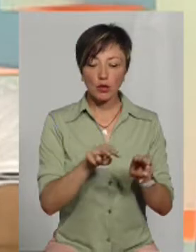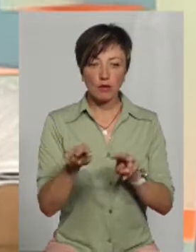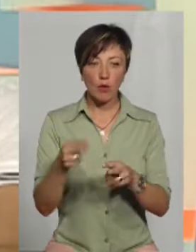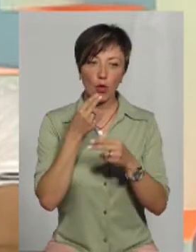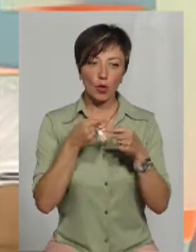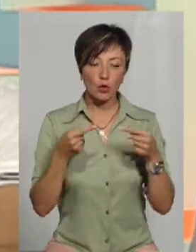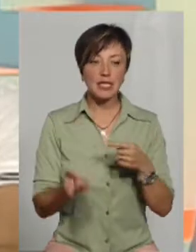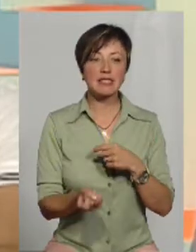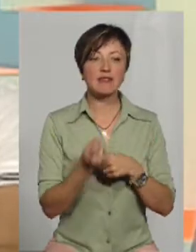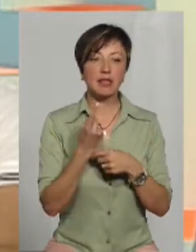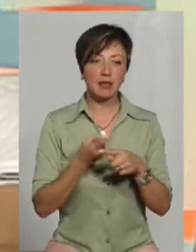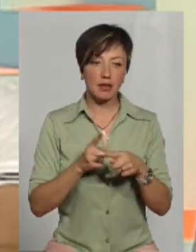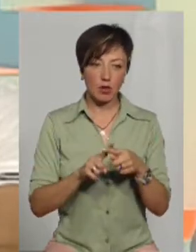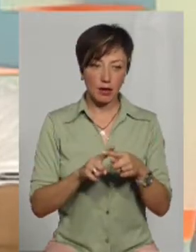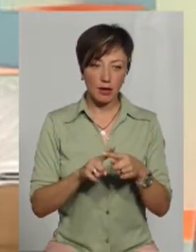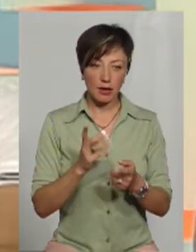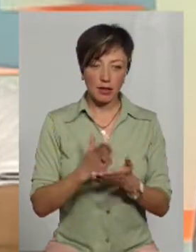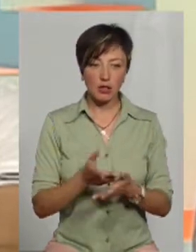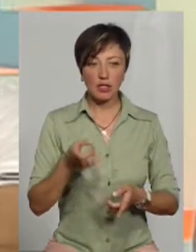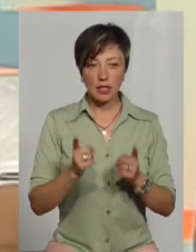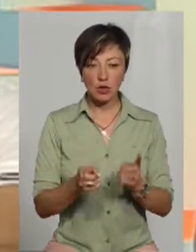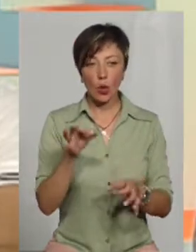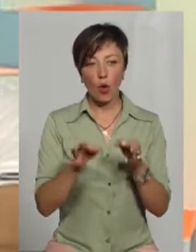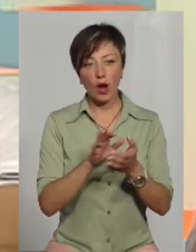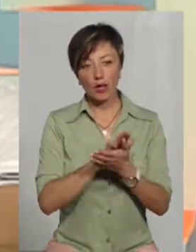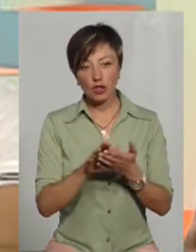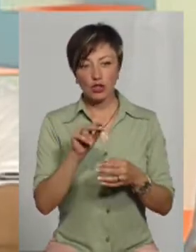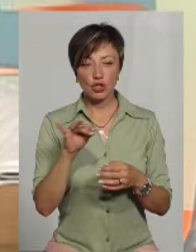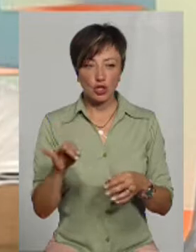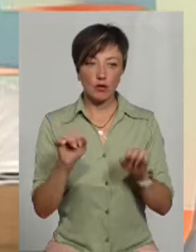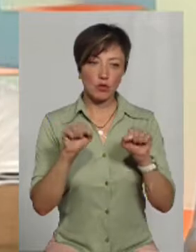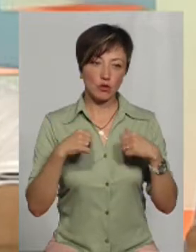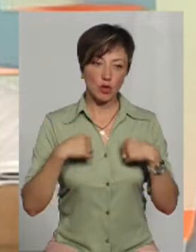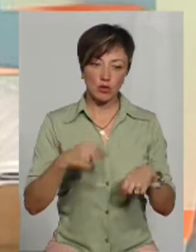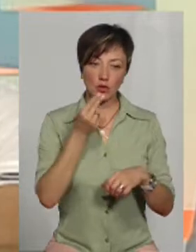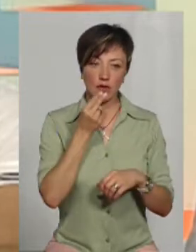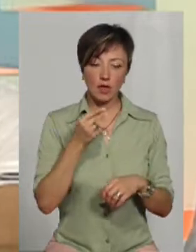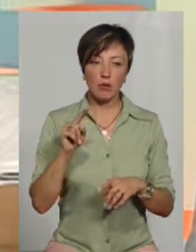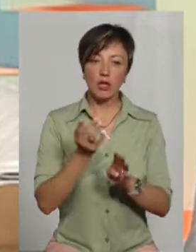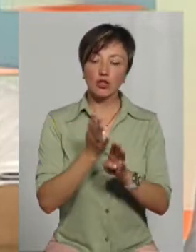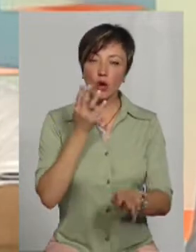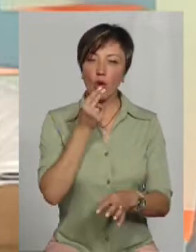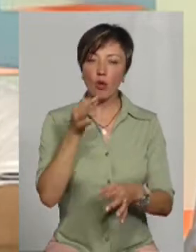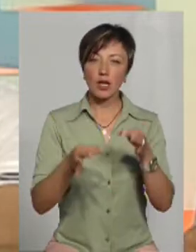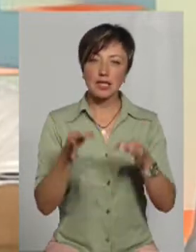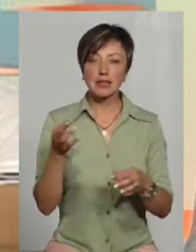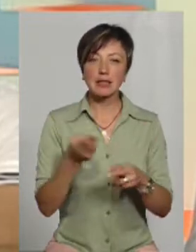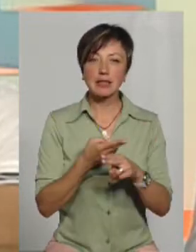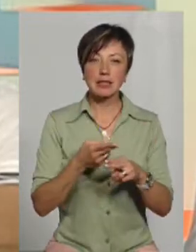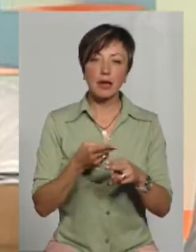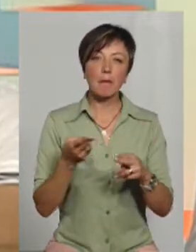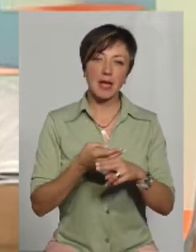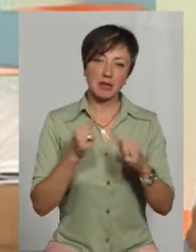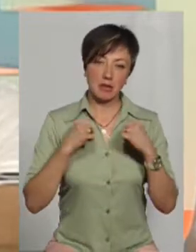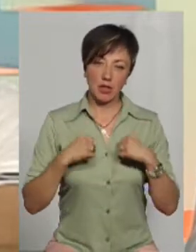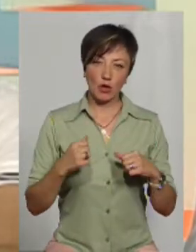прослідкувати продукцію, звідки вона йде, чи вона дійсно органічна, чи її безпечно споживати. В першу чергу, органічна продукція – це безпечна